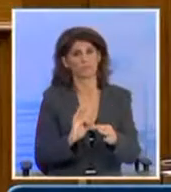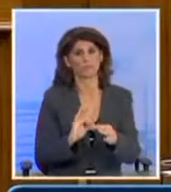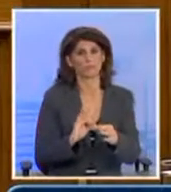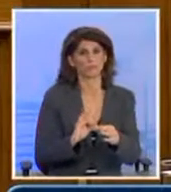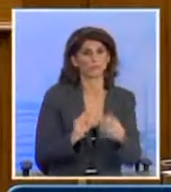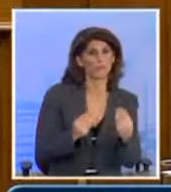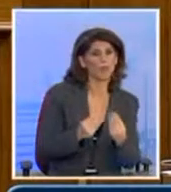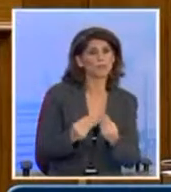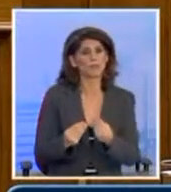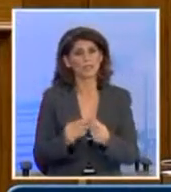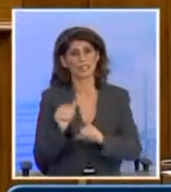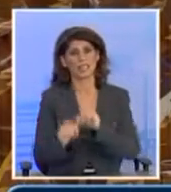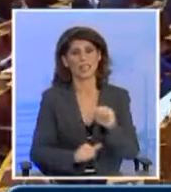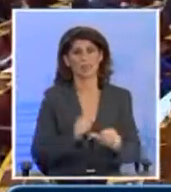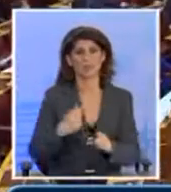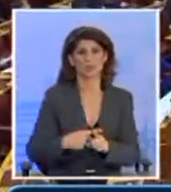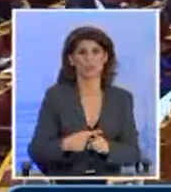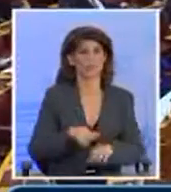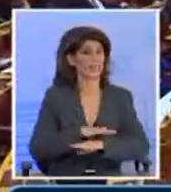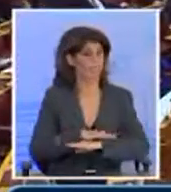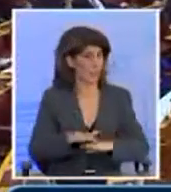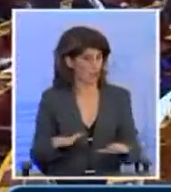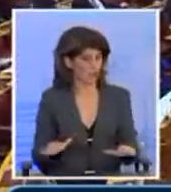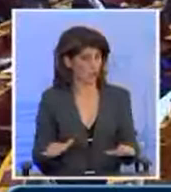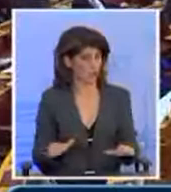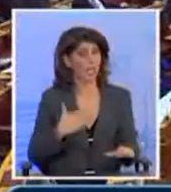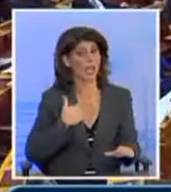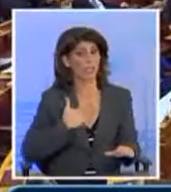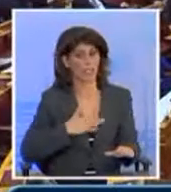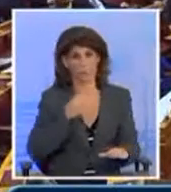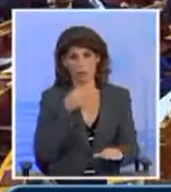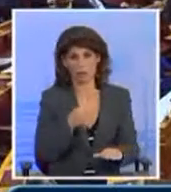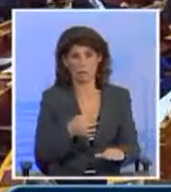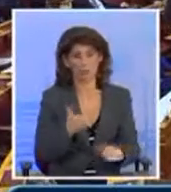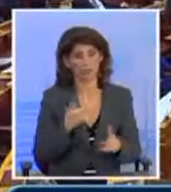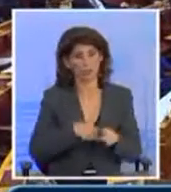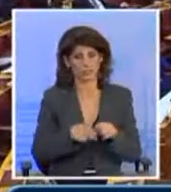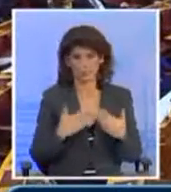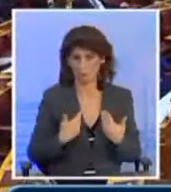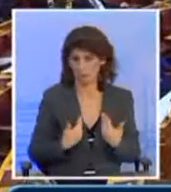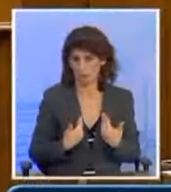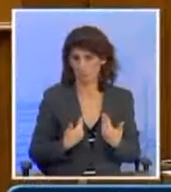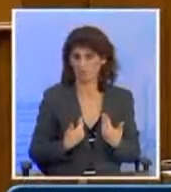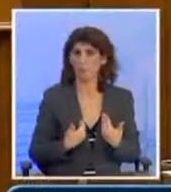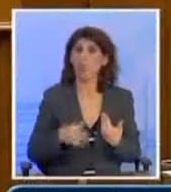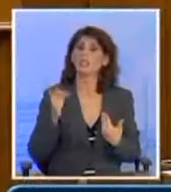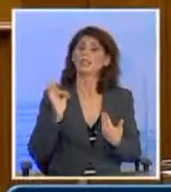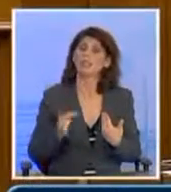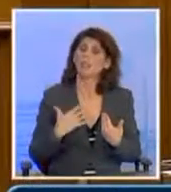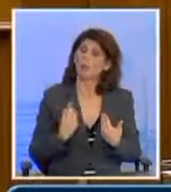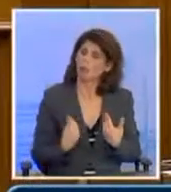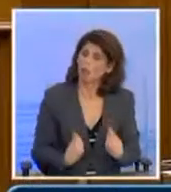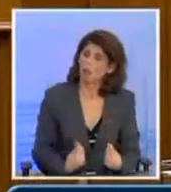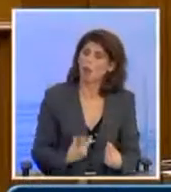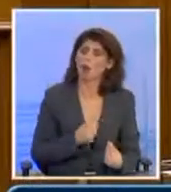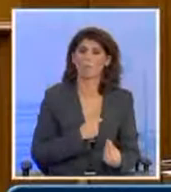τους και αλλάζουν την Ελλάδα. Κλείνοντας, θα ήθελα να πω σε ό,τι με αφορά ότι κάθε καλόπιστη